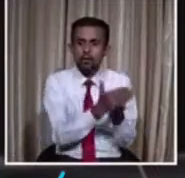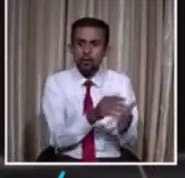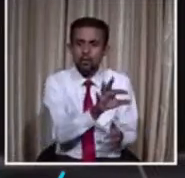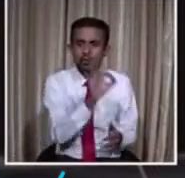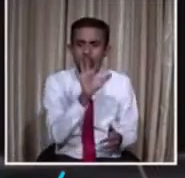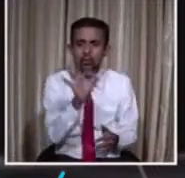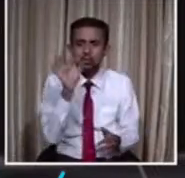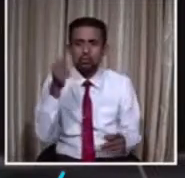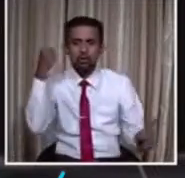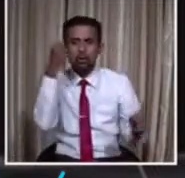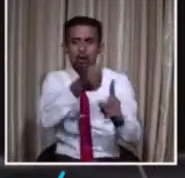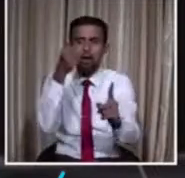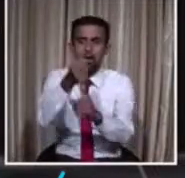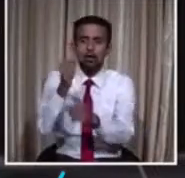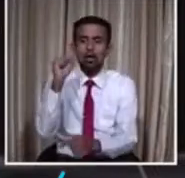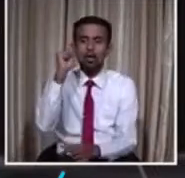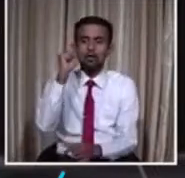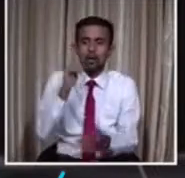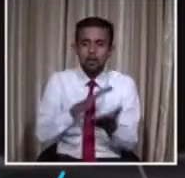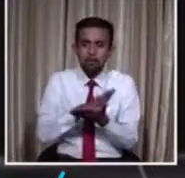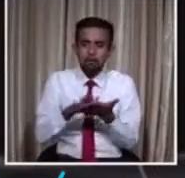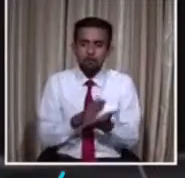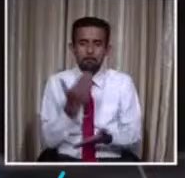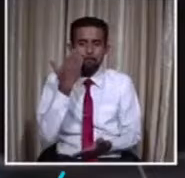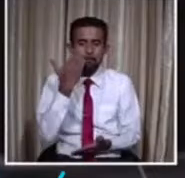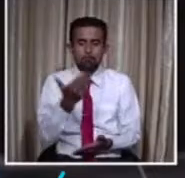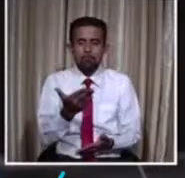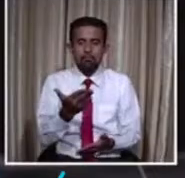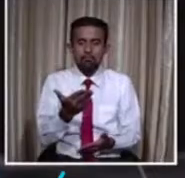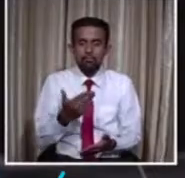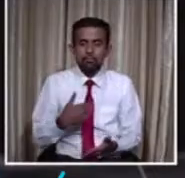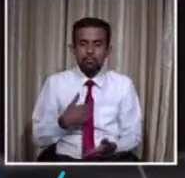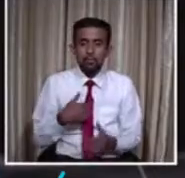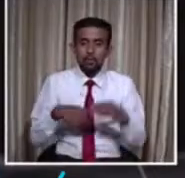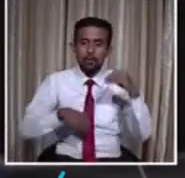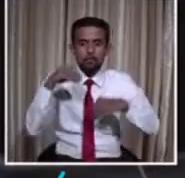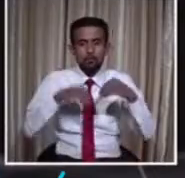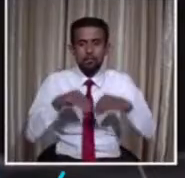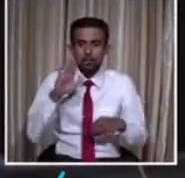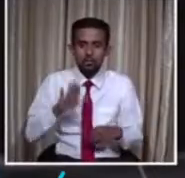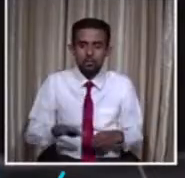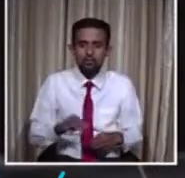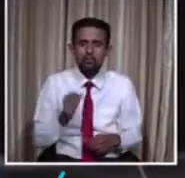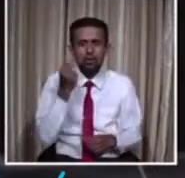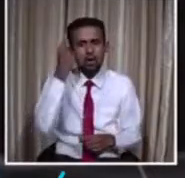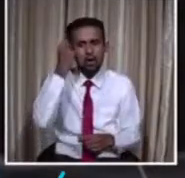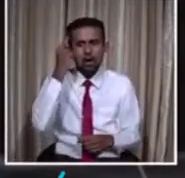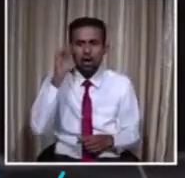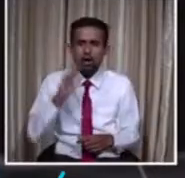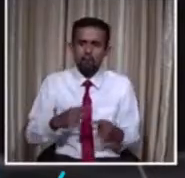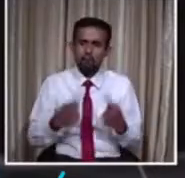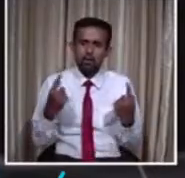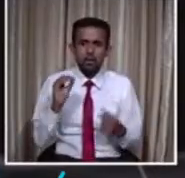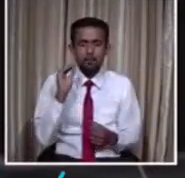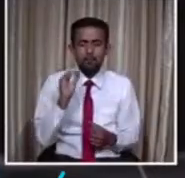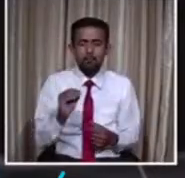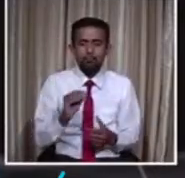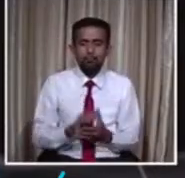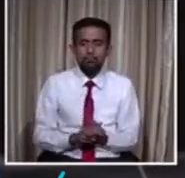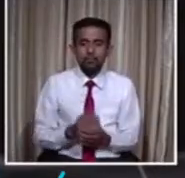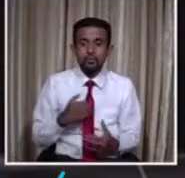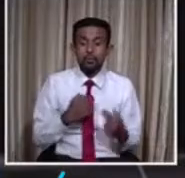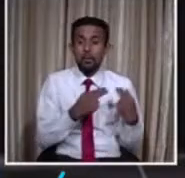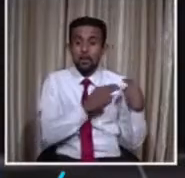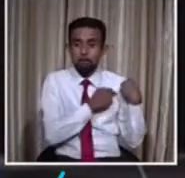lu ayi. Metana pahadilu penno ni. Ini sahapi mona desa pahlawan kerat, mona matawa datar venus kam tibat, apitnya warga